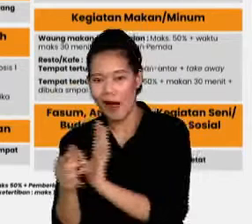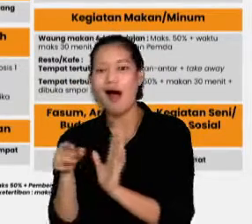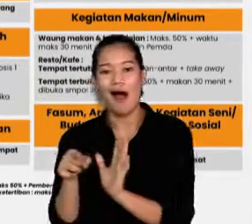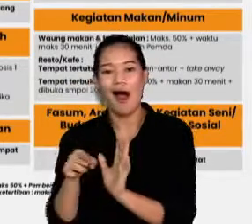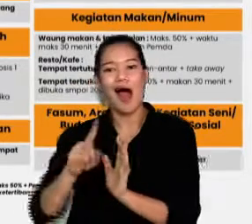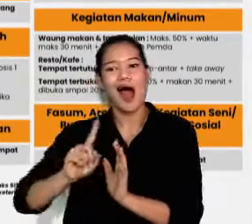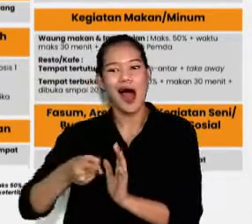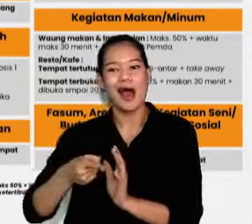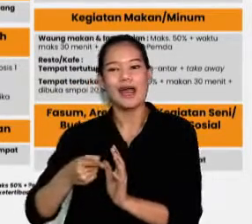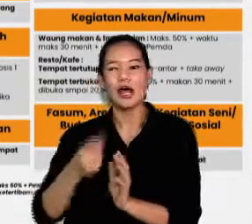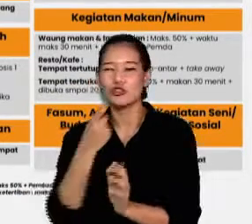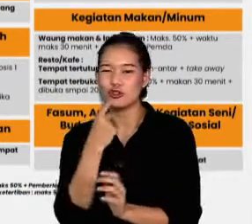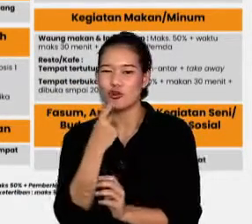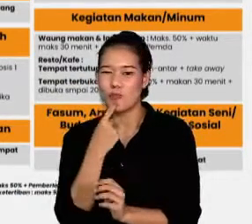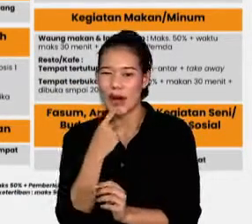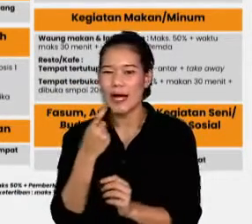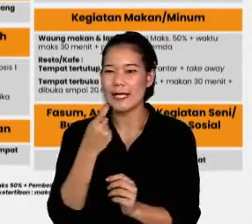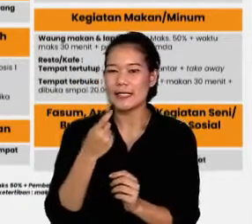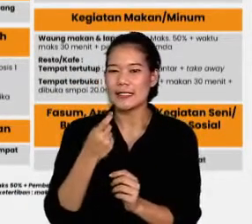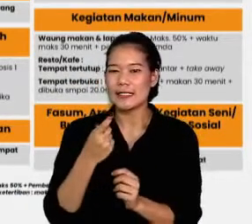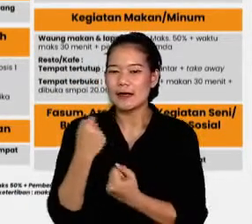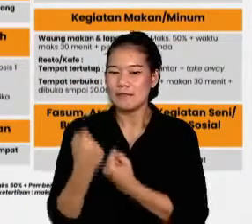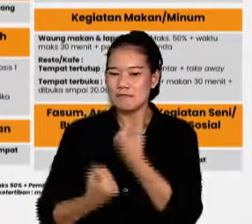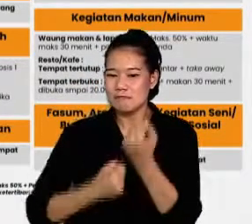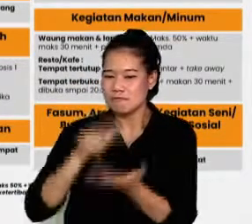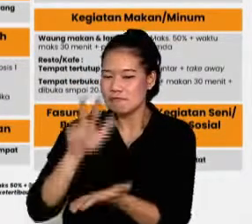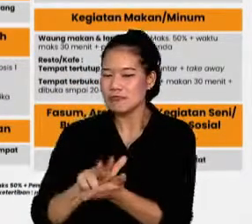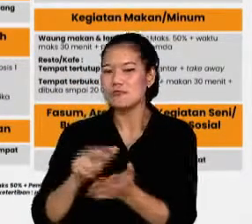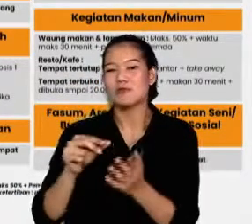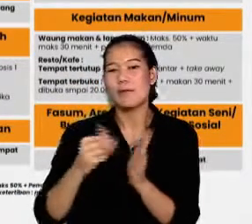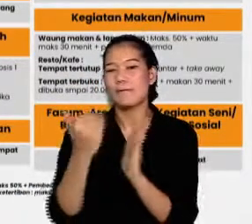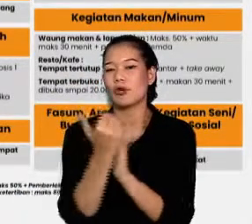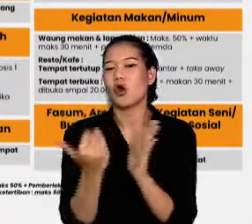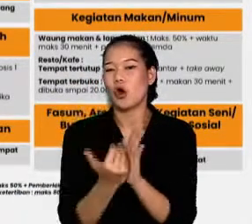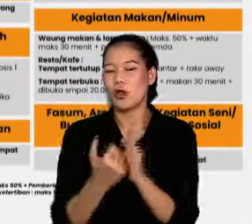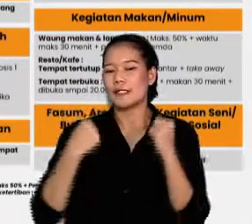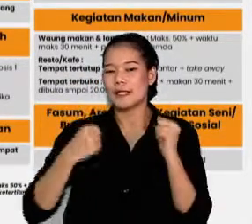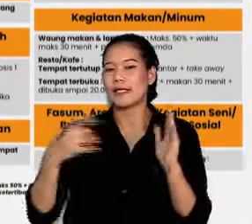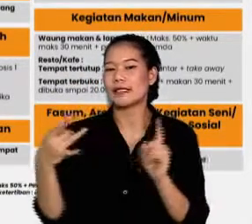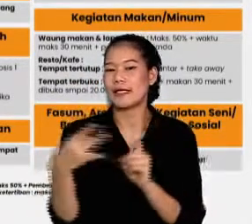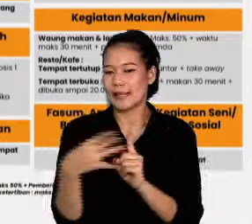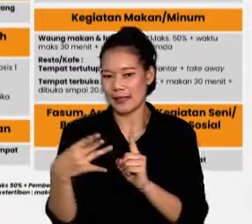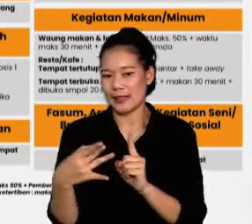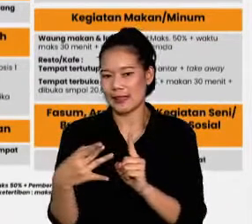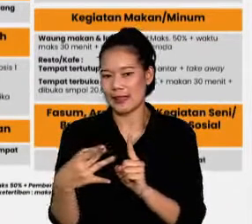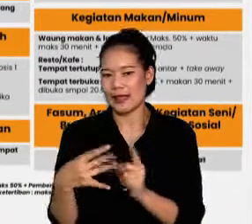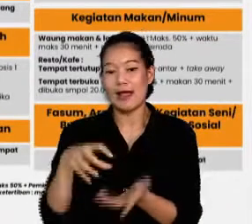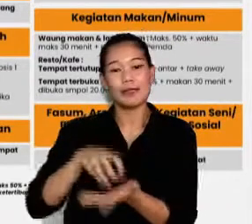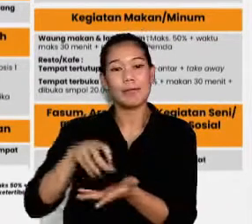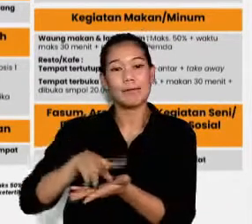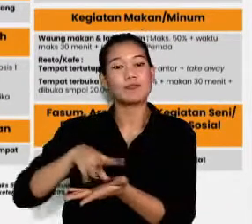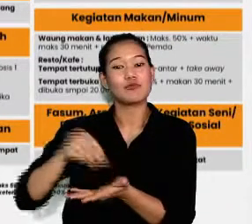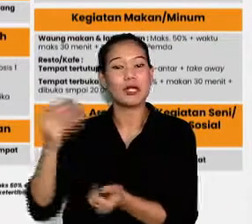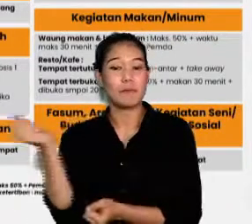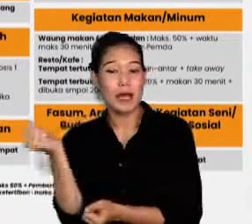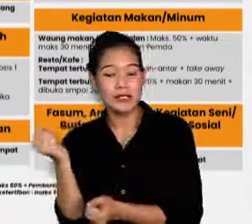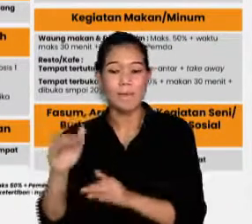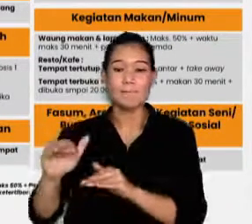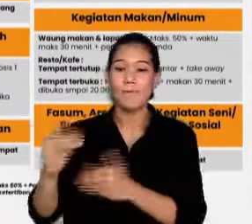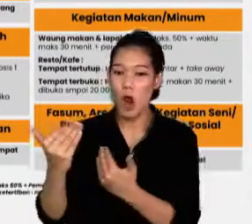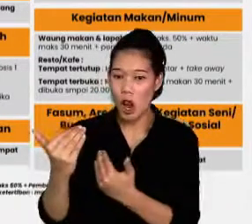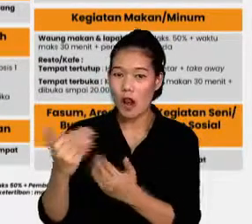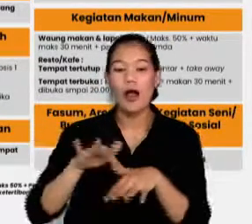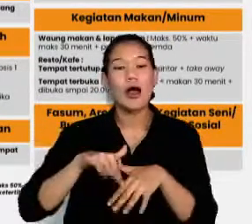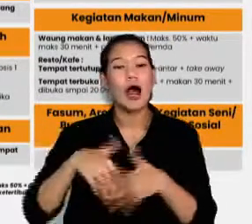akan dilakukan ujicoba implementasi penerapan protokol kesehatan ketat pada pusat perbelanjaan atau Mal